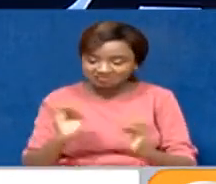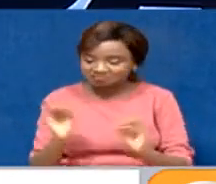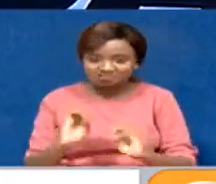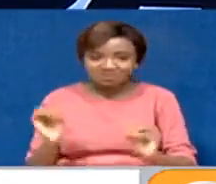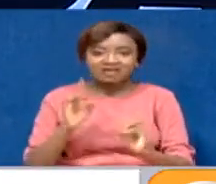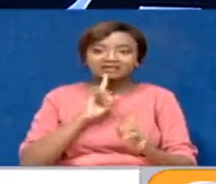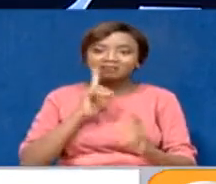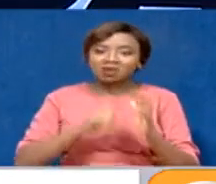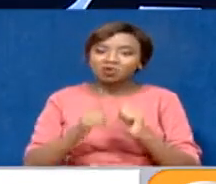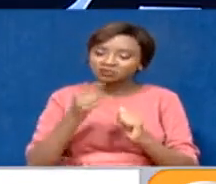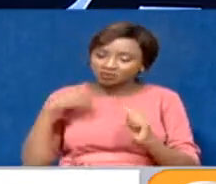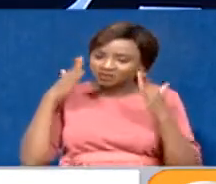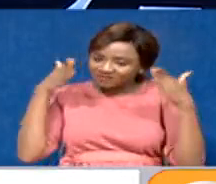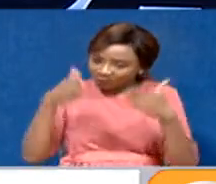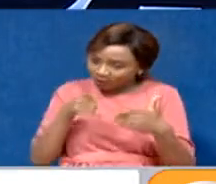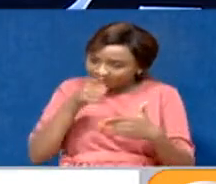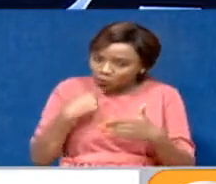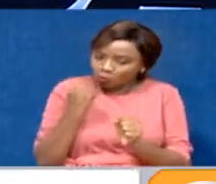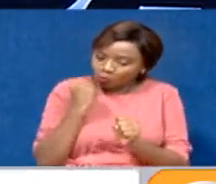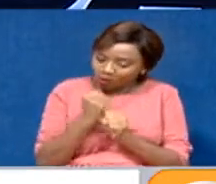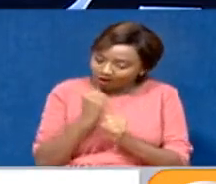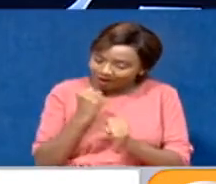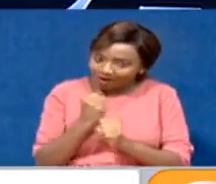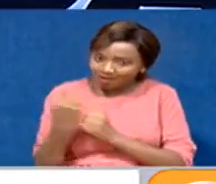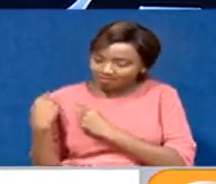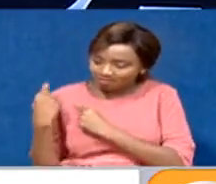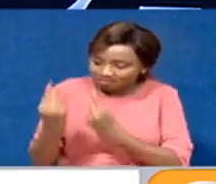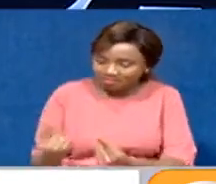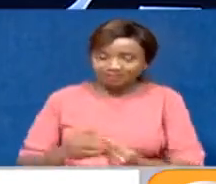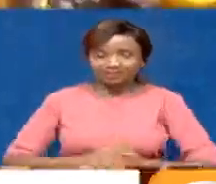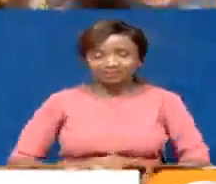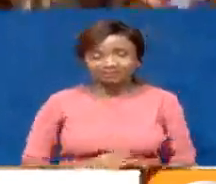kuwa wanazingatia pakubwa utendakazi na hulka ya viongozi.